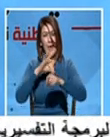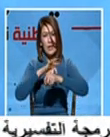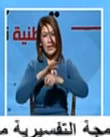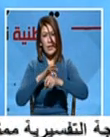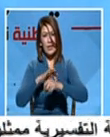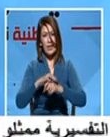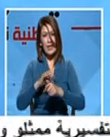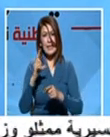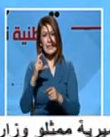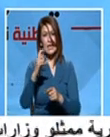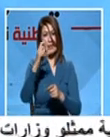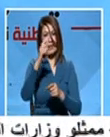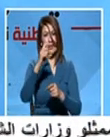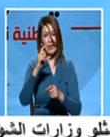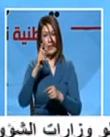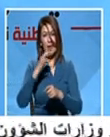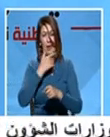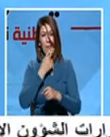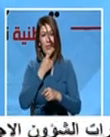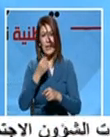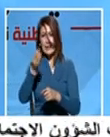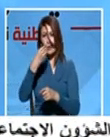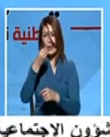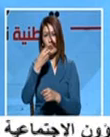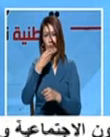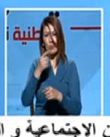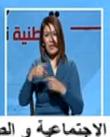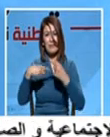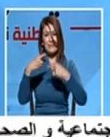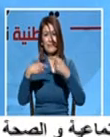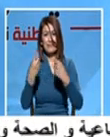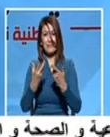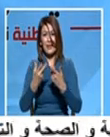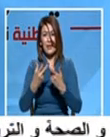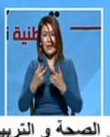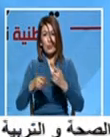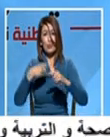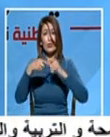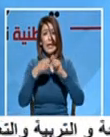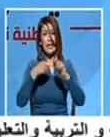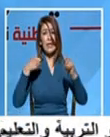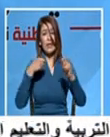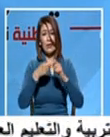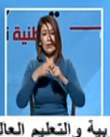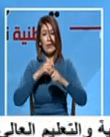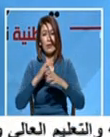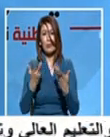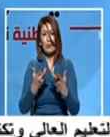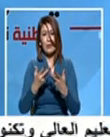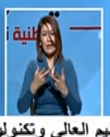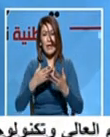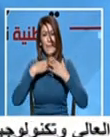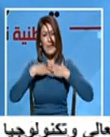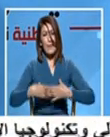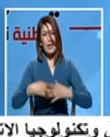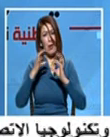الامراض السرطانيات اللي ياخذوا في الدوايات ان تريتمون ايمينو سوبريسور للمناعه، هذم